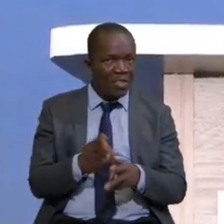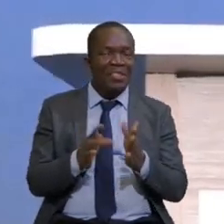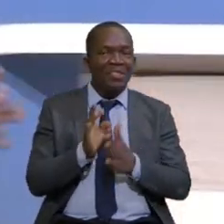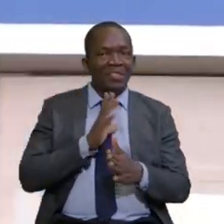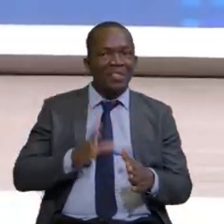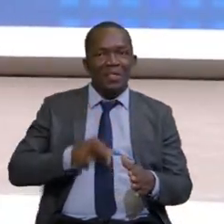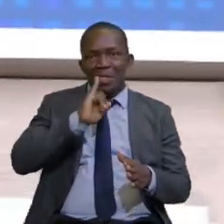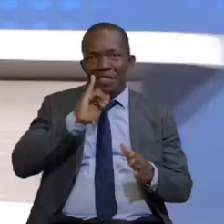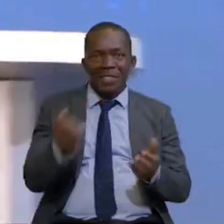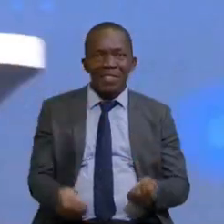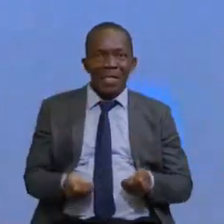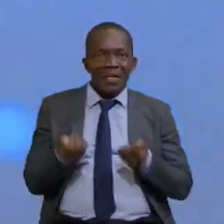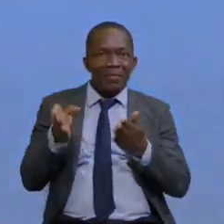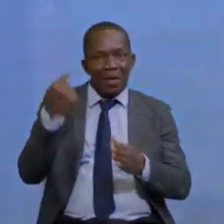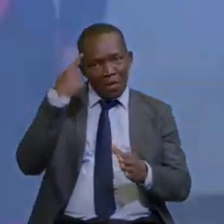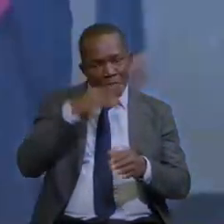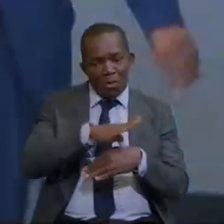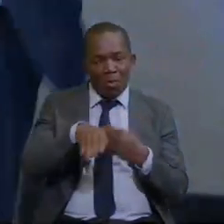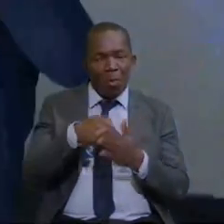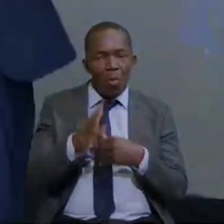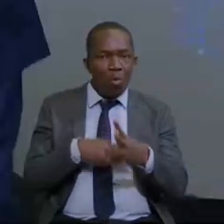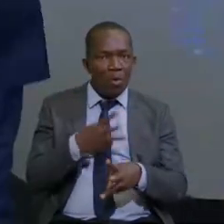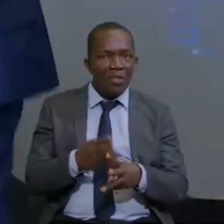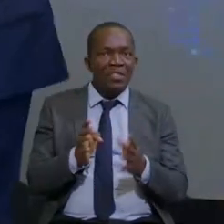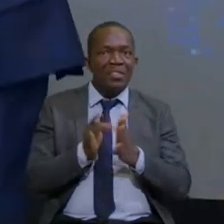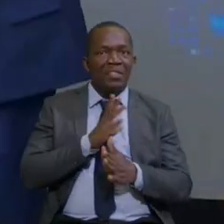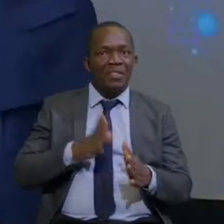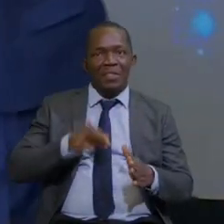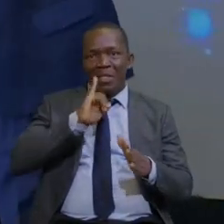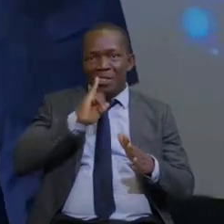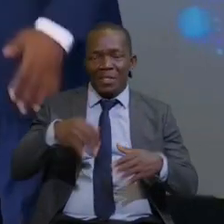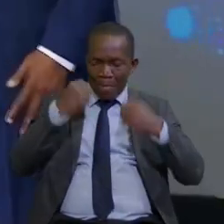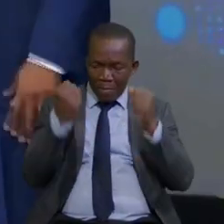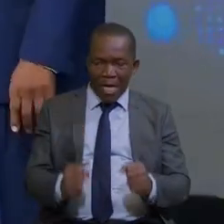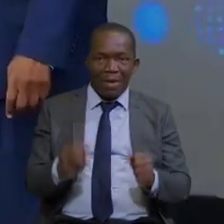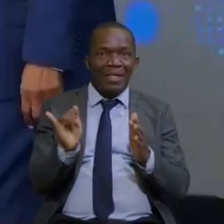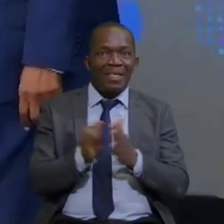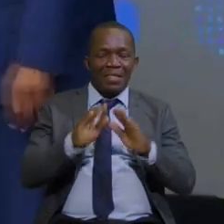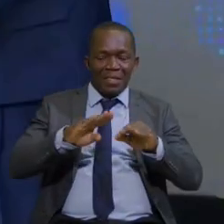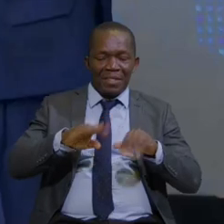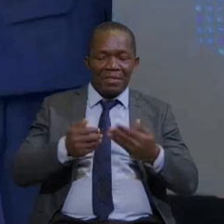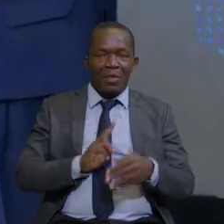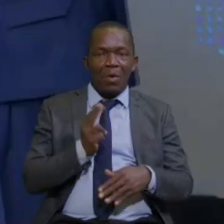de tout le monde. Et c'est lui qui nous accorde le salut pour tout le monde.